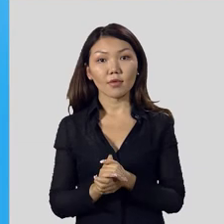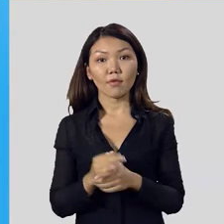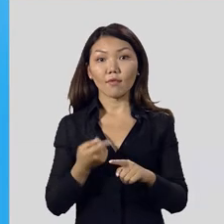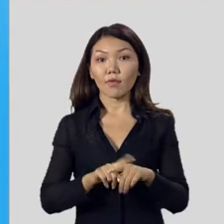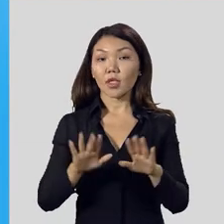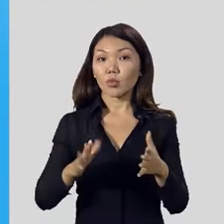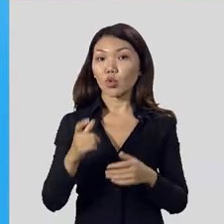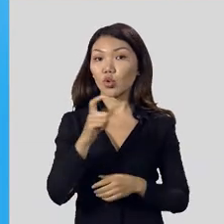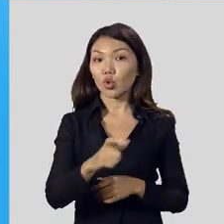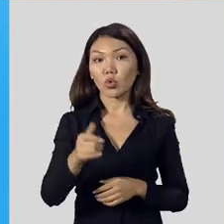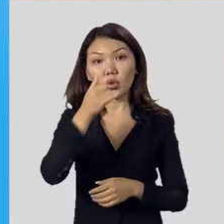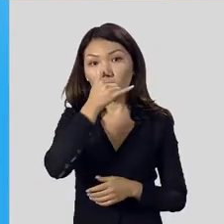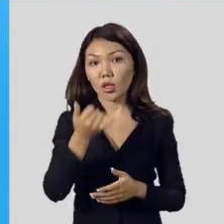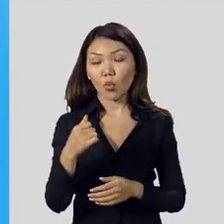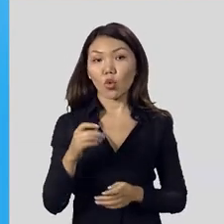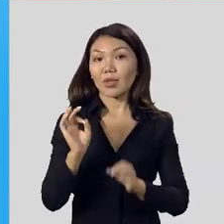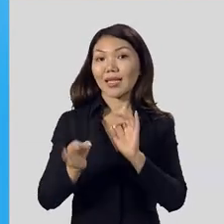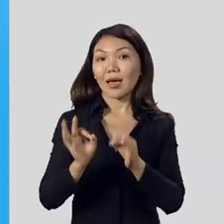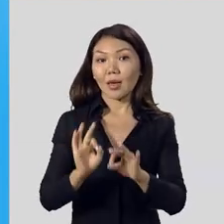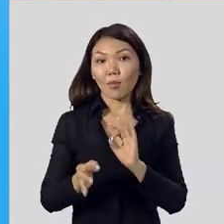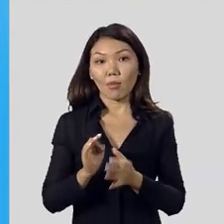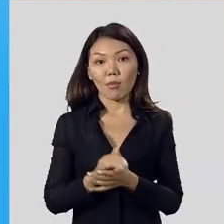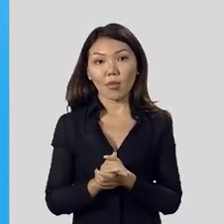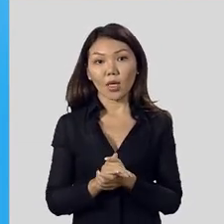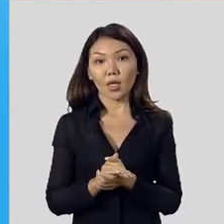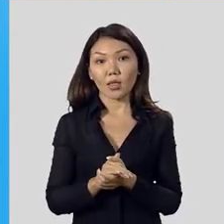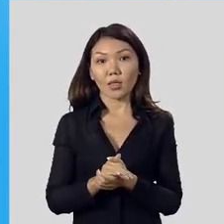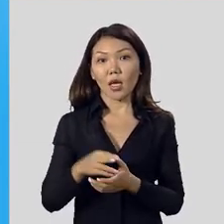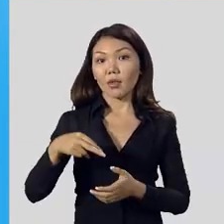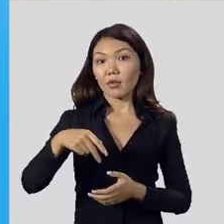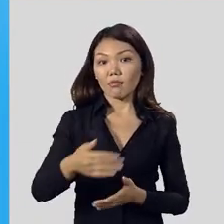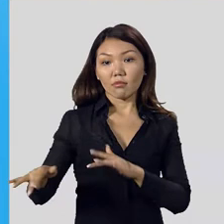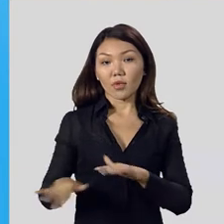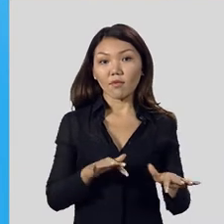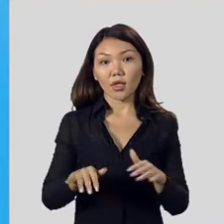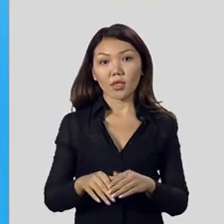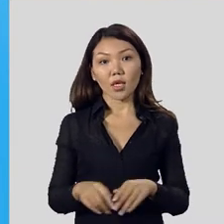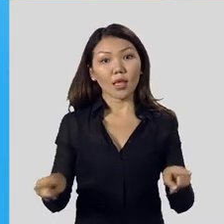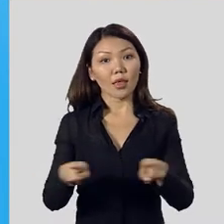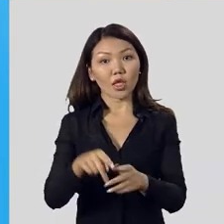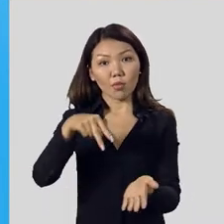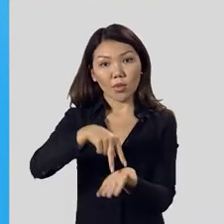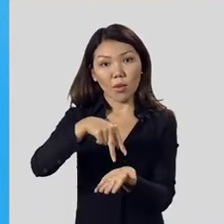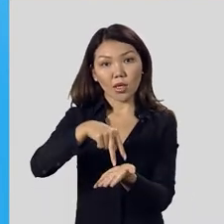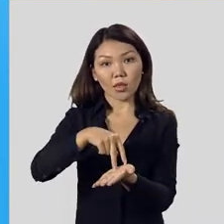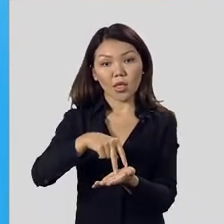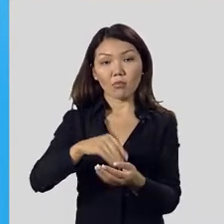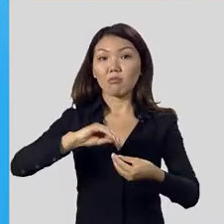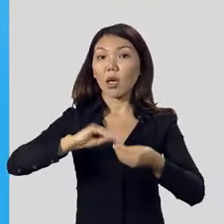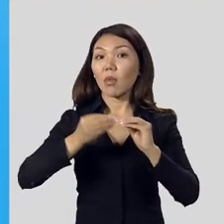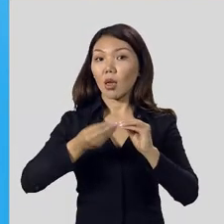не способны нормально координировать свои движения. Даже прямо стоять для них –